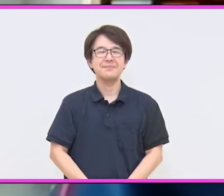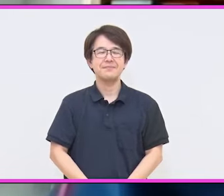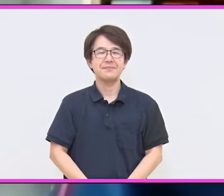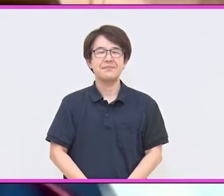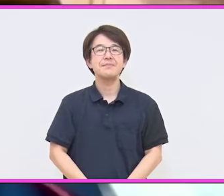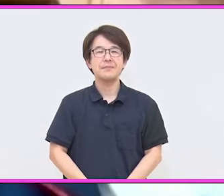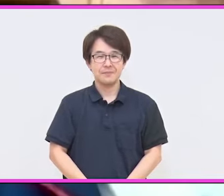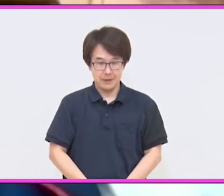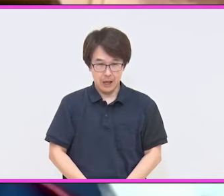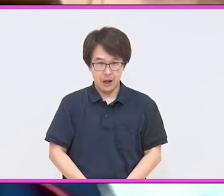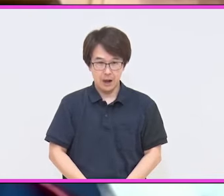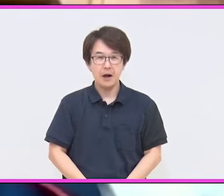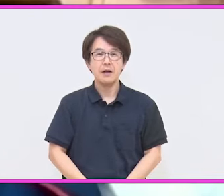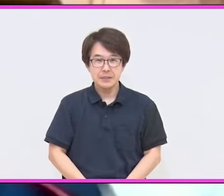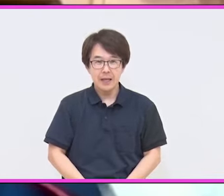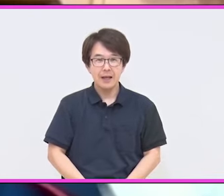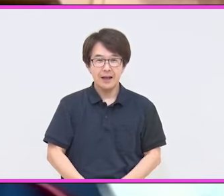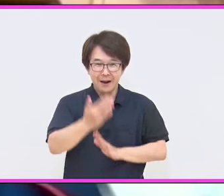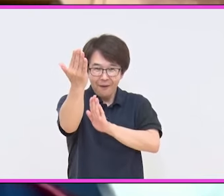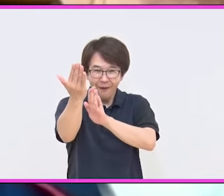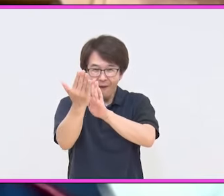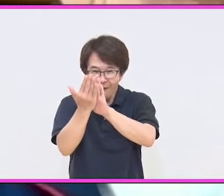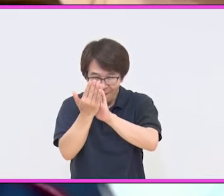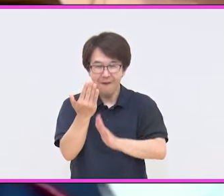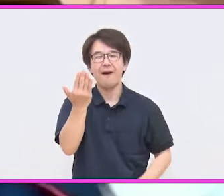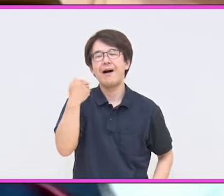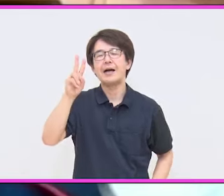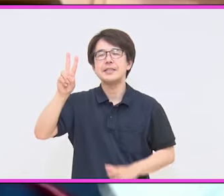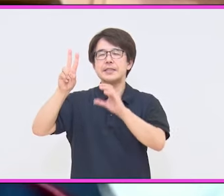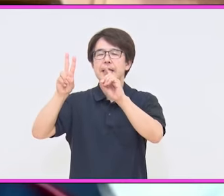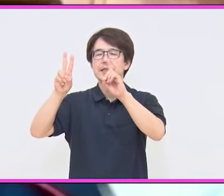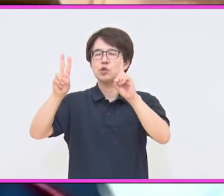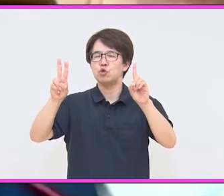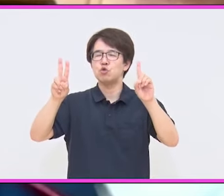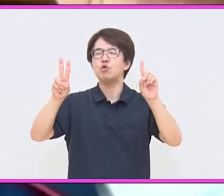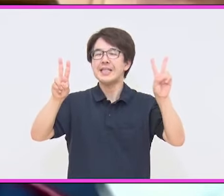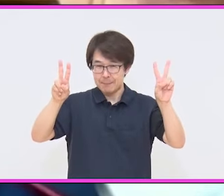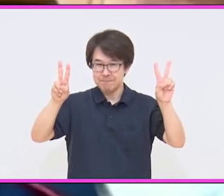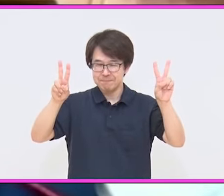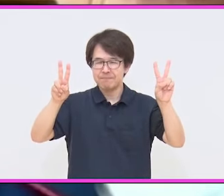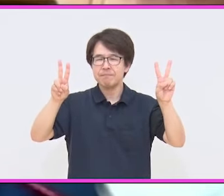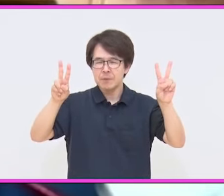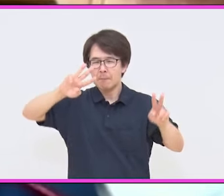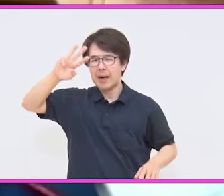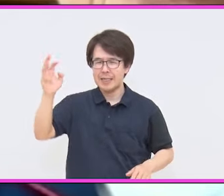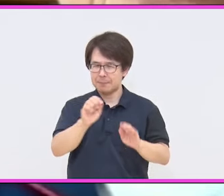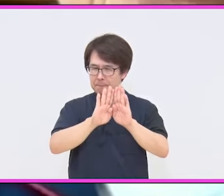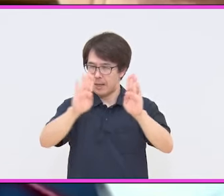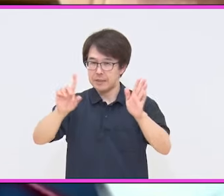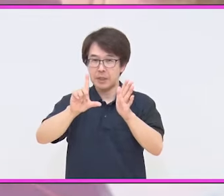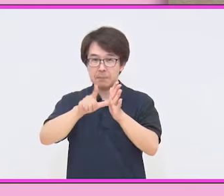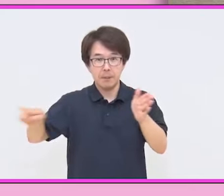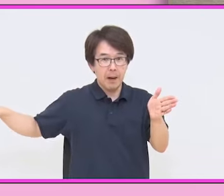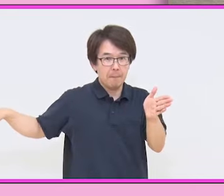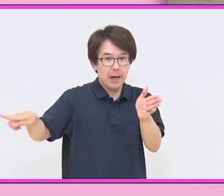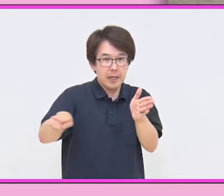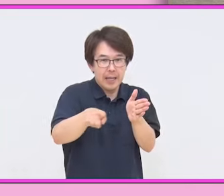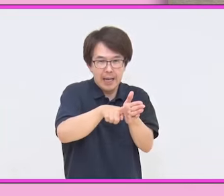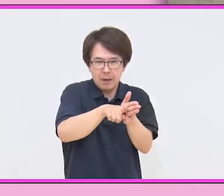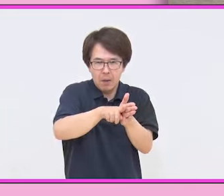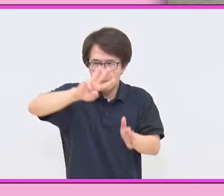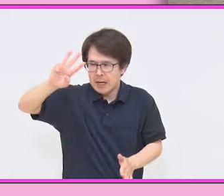そしていよいよやってきた2012年の本番なんですけれども、結果として史上最も大きな成功を収めた